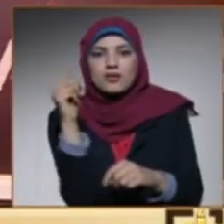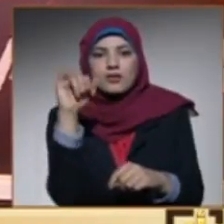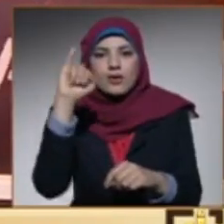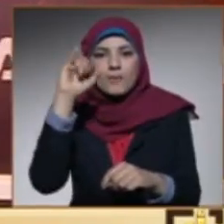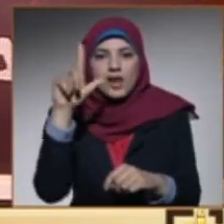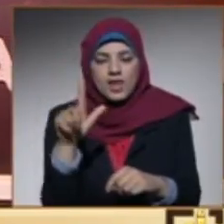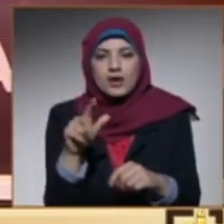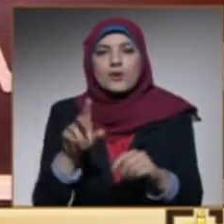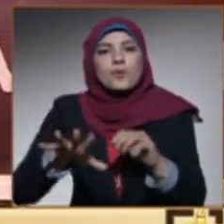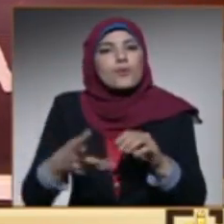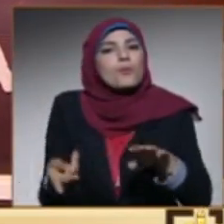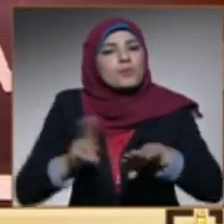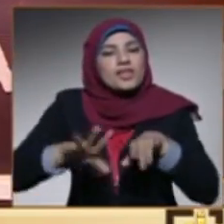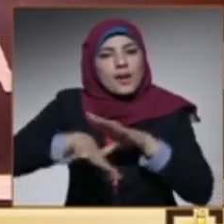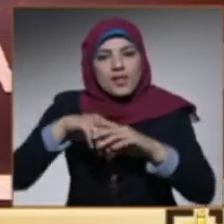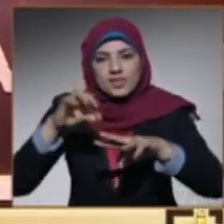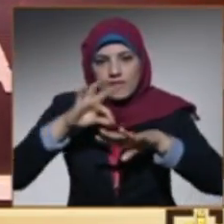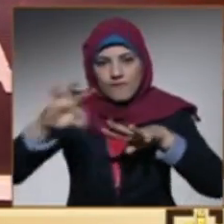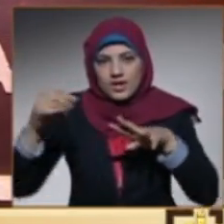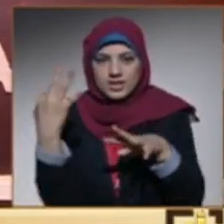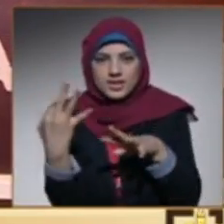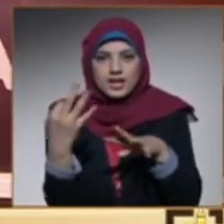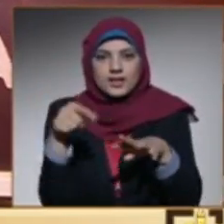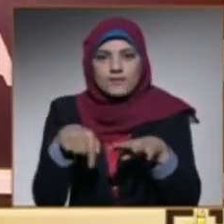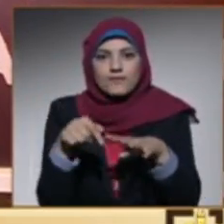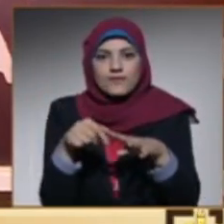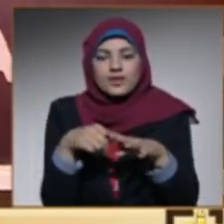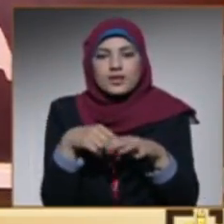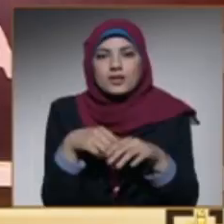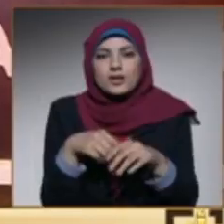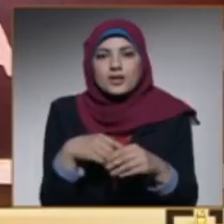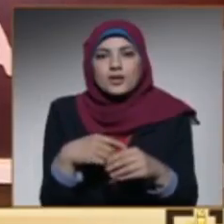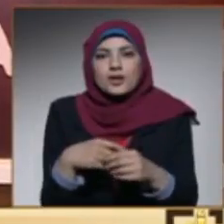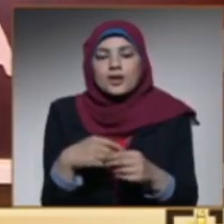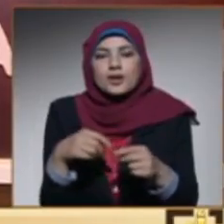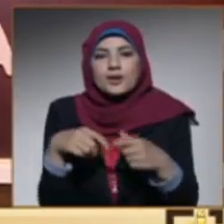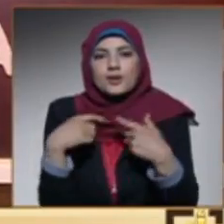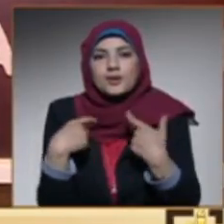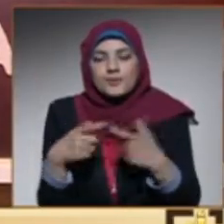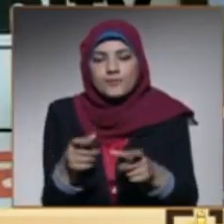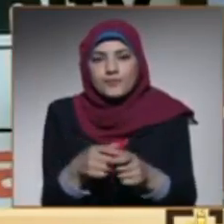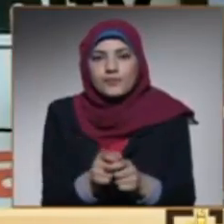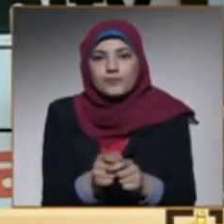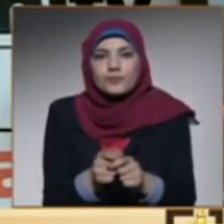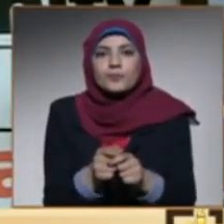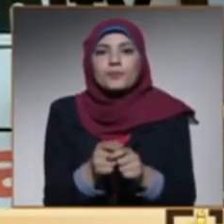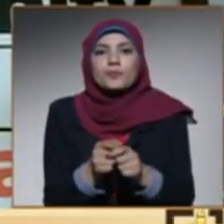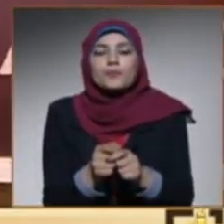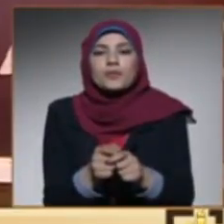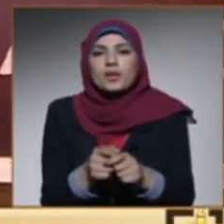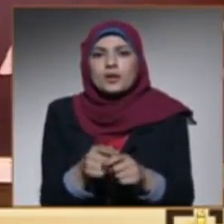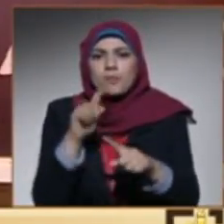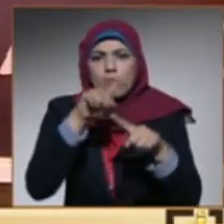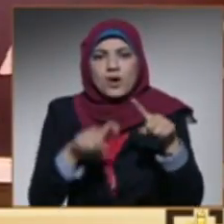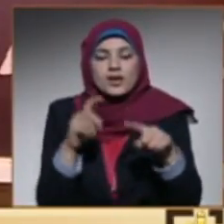فرع روكسي فتح 2012 في مدار روكسي، في فرع تاني في 6 أكتوبر في كنتاكي توتال للشيخ زايد. معدل